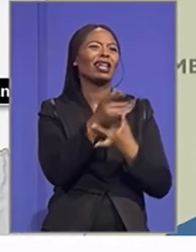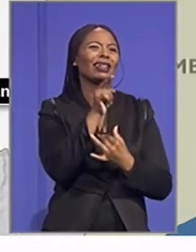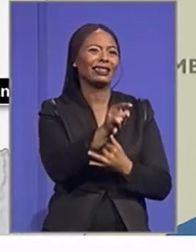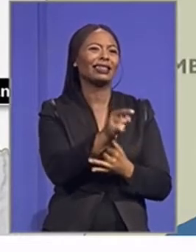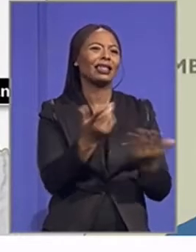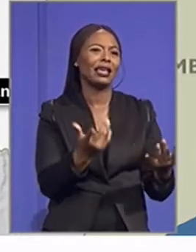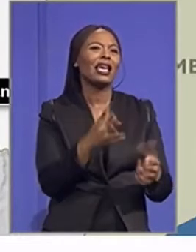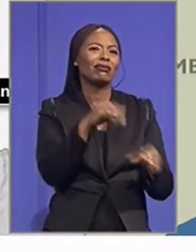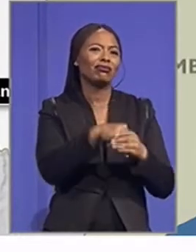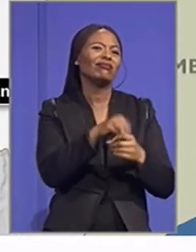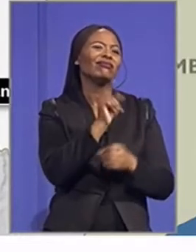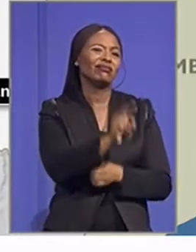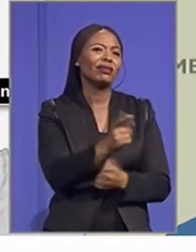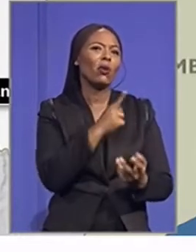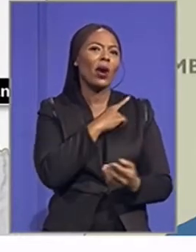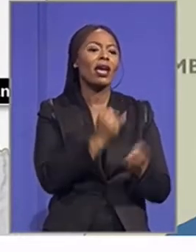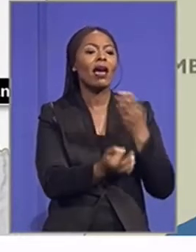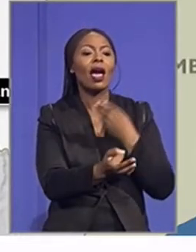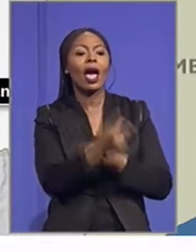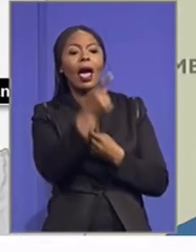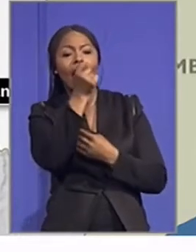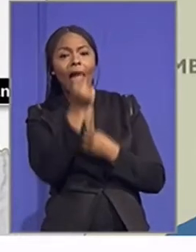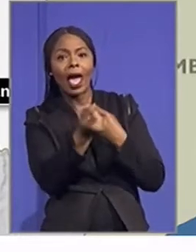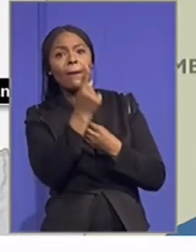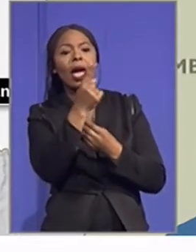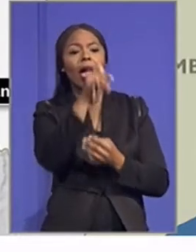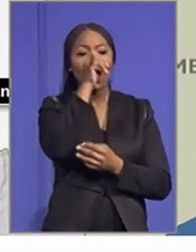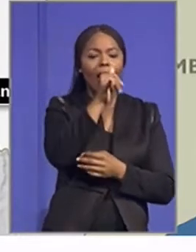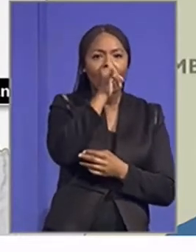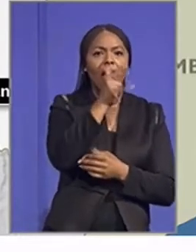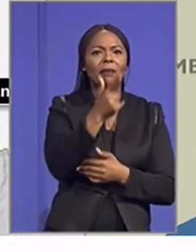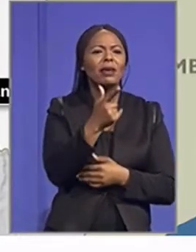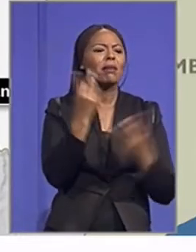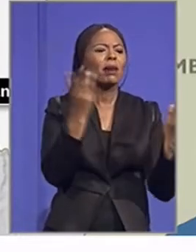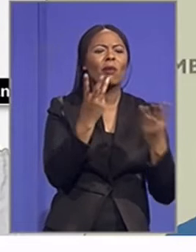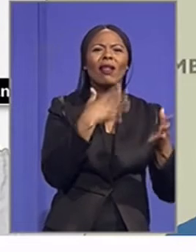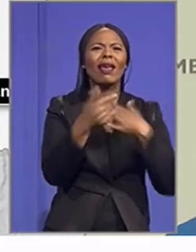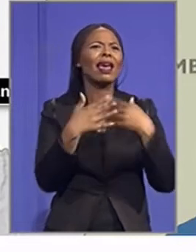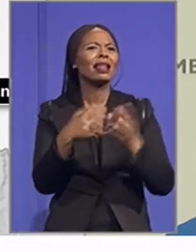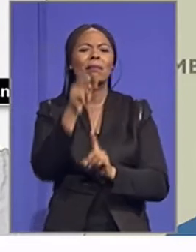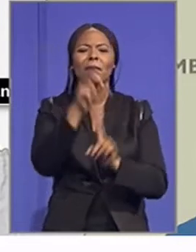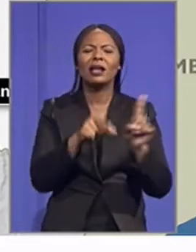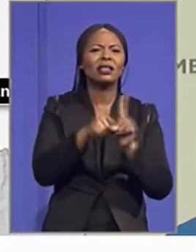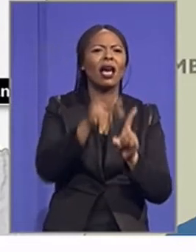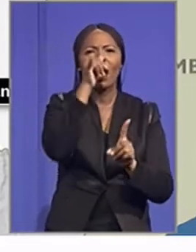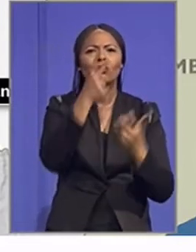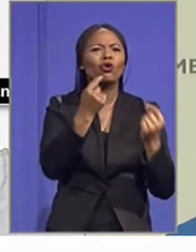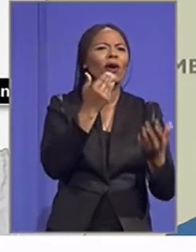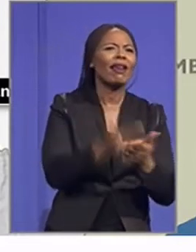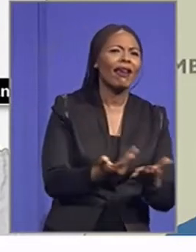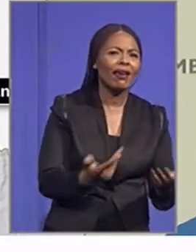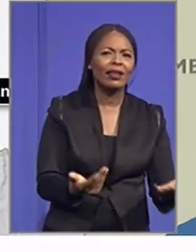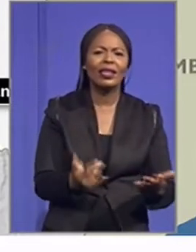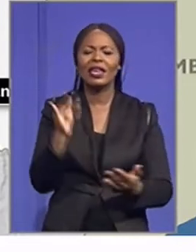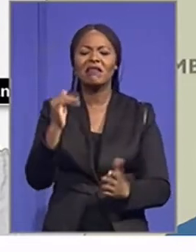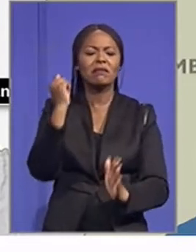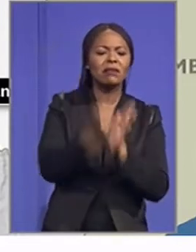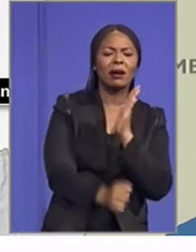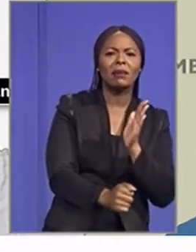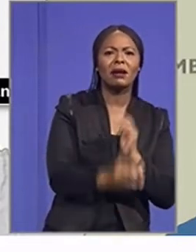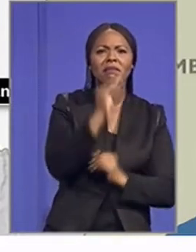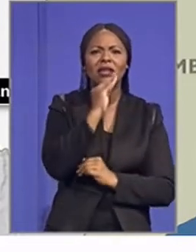bosenyi bo etsahetseng le ha ile hore bosenyi bo etsa ke batho bosenyi ke bosenyi motho ha bolaile motho o bolaile ha hona mo ho